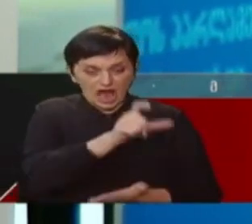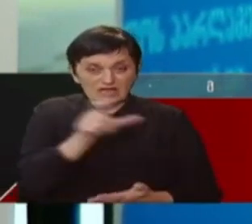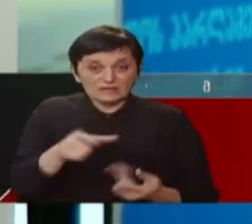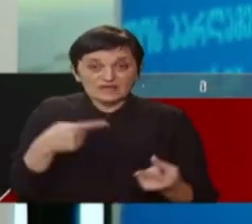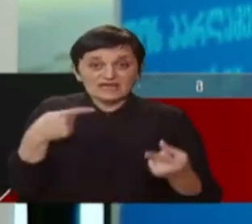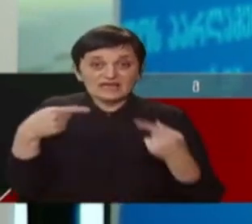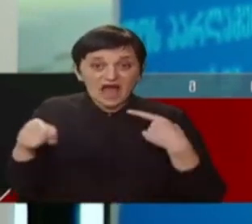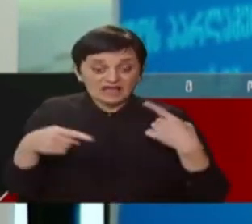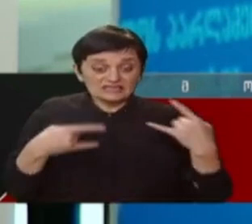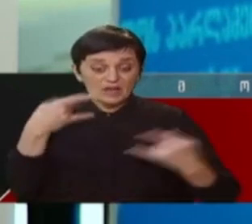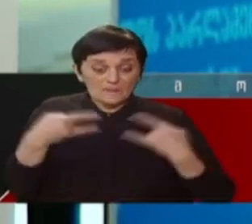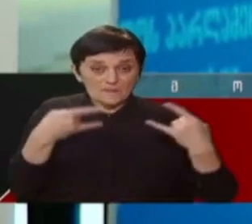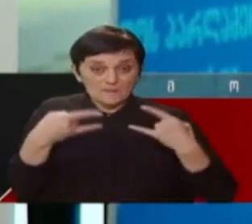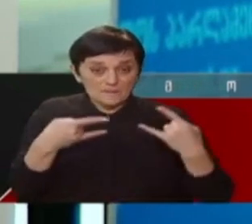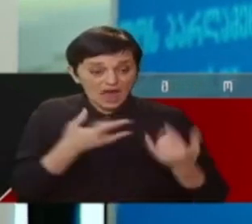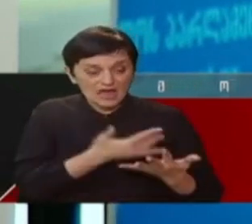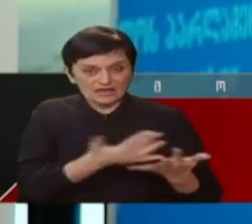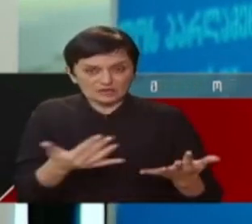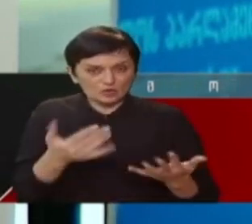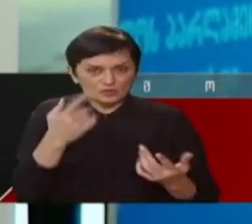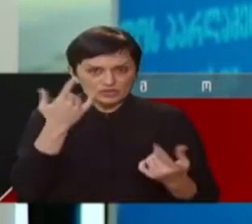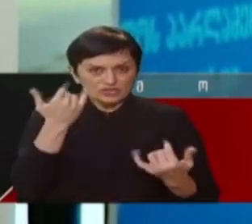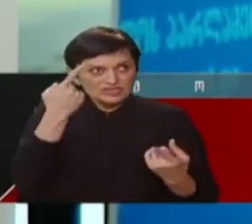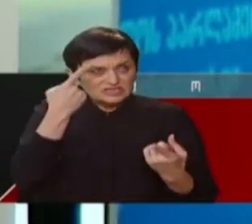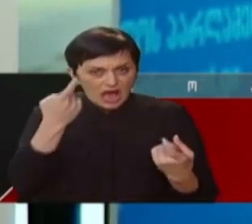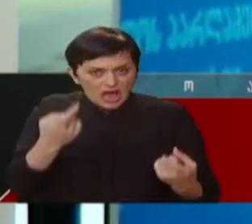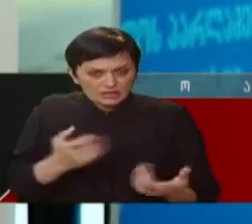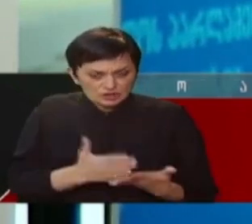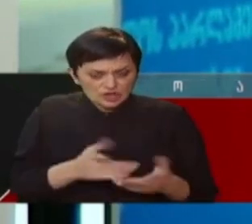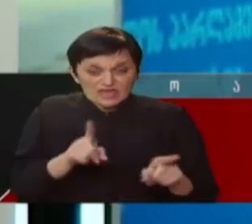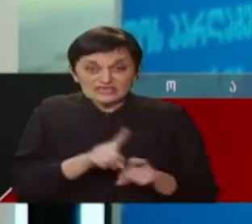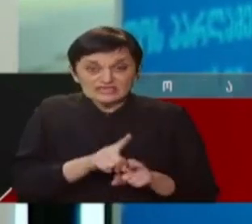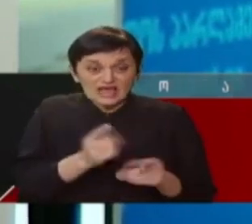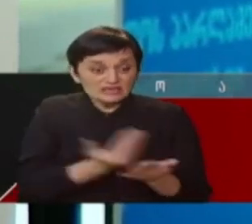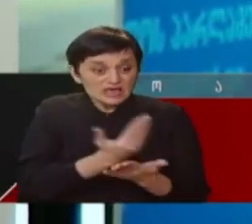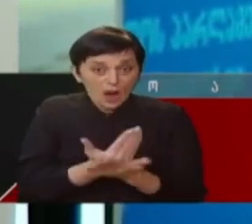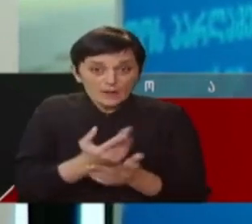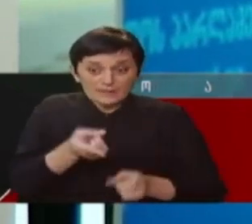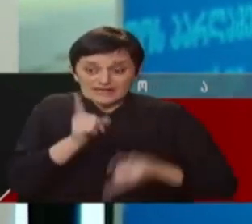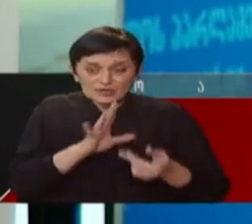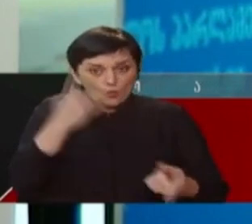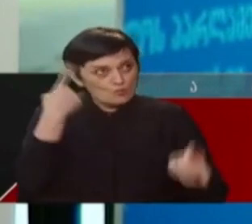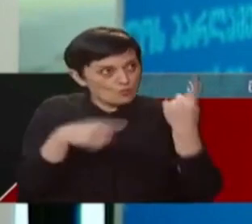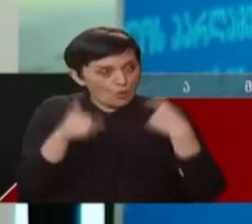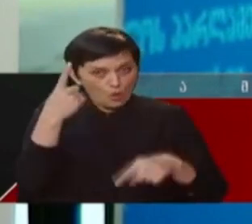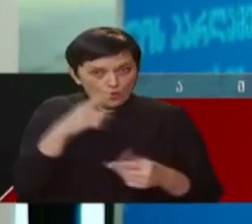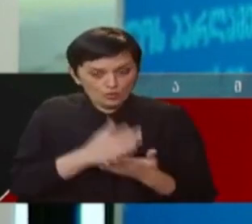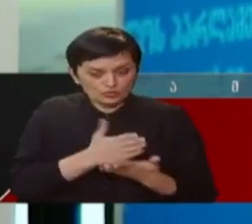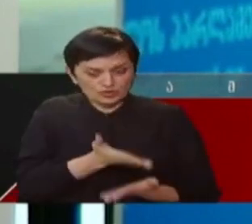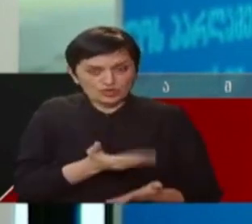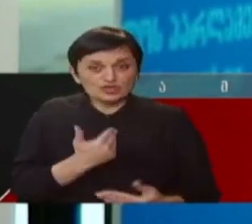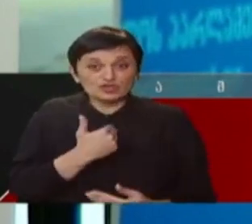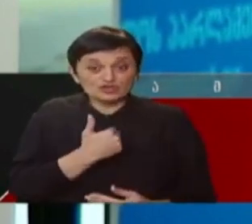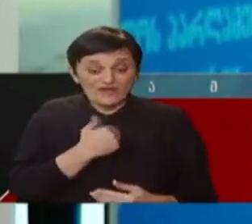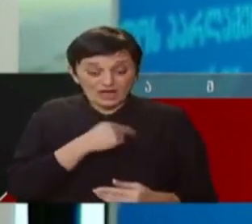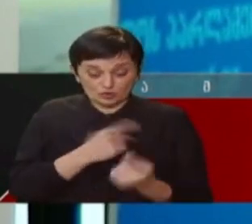მედია მეინსტრიმიდან, რომელსაც უბრალოდ საგიჟეთი ხდება, ხდება ისეთი ამბები, რაც რეალობაში არ ხდება. უბრალოდ მოგონილია ამ ჩვენს